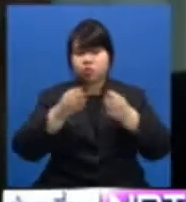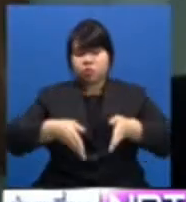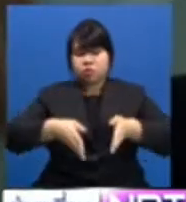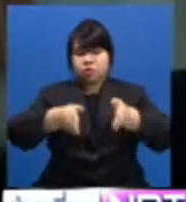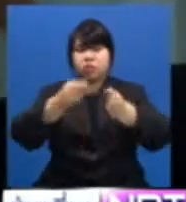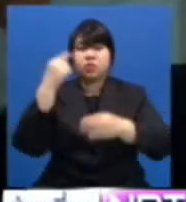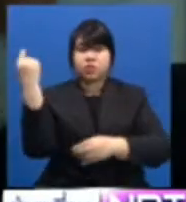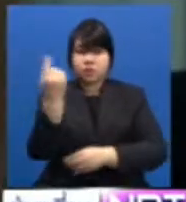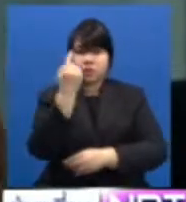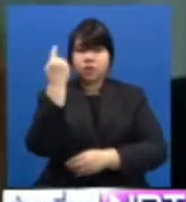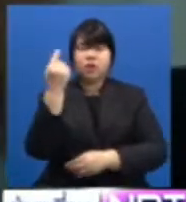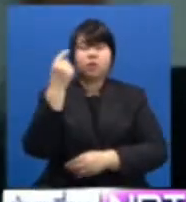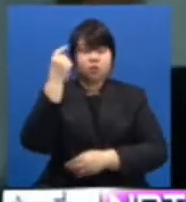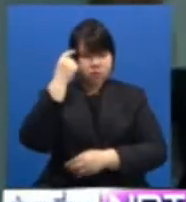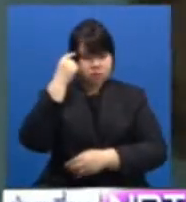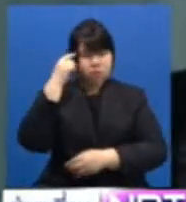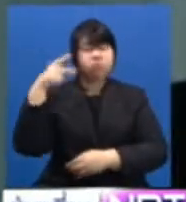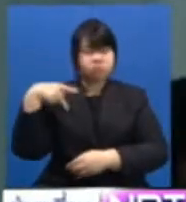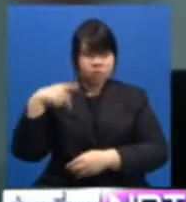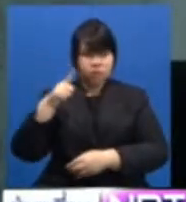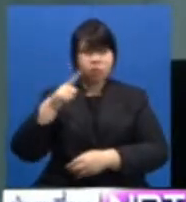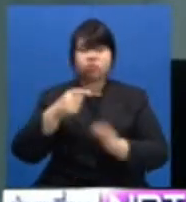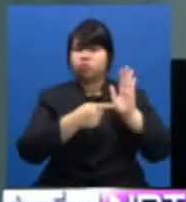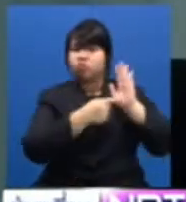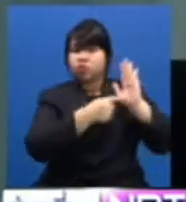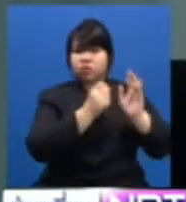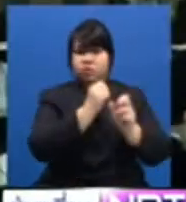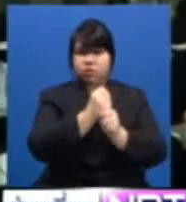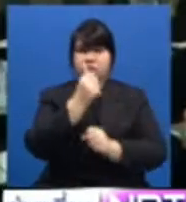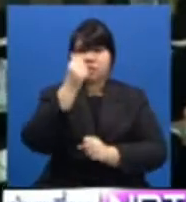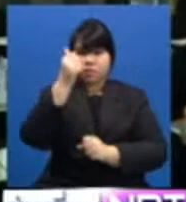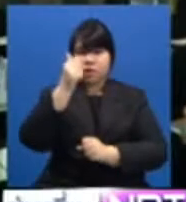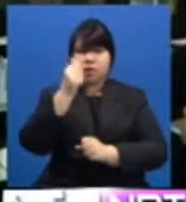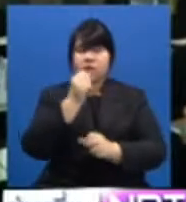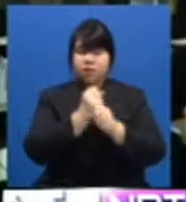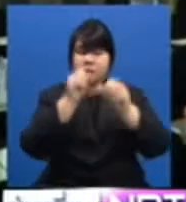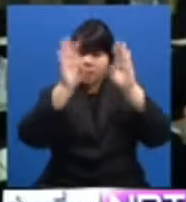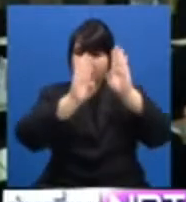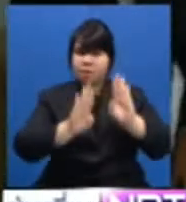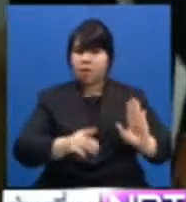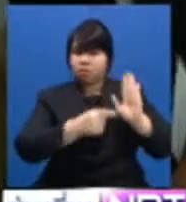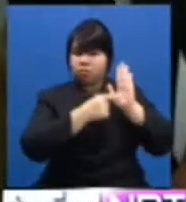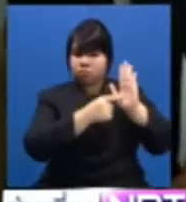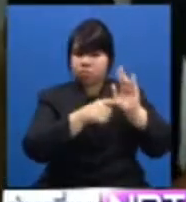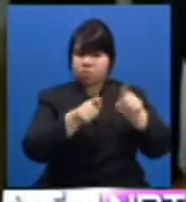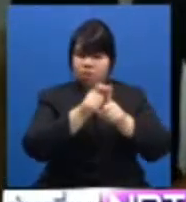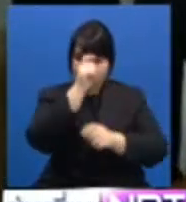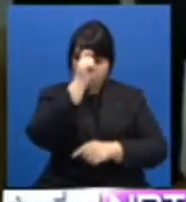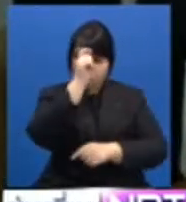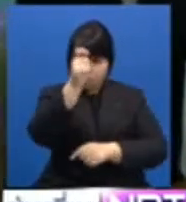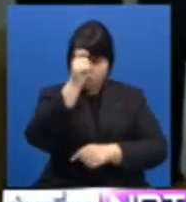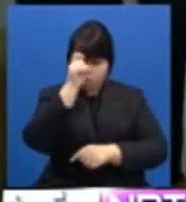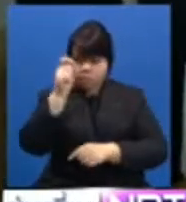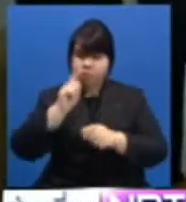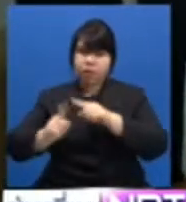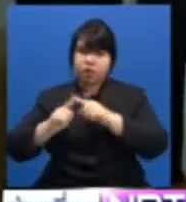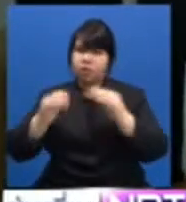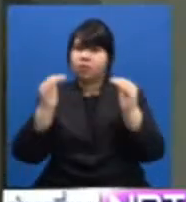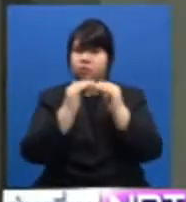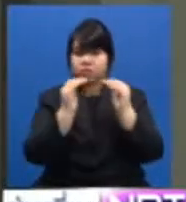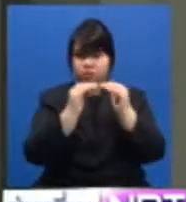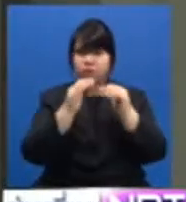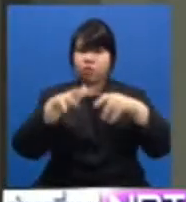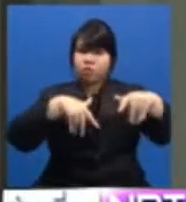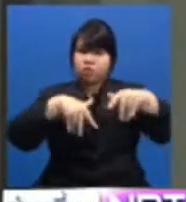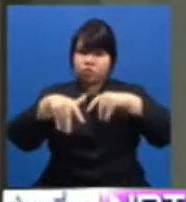ครจึงเหมาะกับการใช้เป็นถนนต้นแบบนำร่องการพัฒนาการเคารพสิทธิการใช้งานที่เท่าเทียมการมี